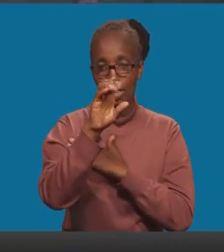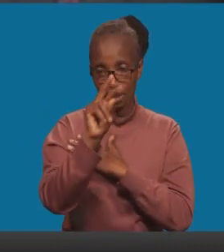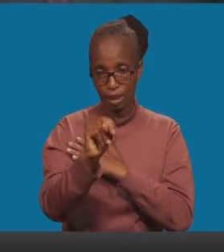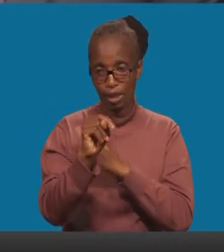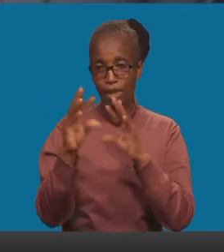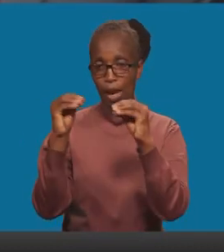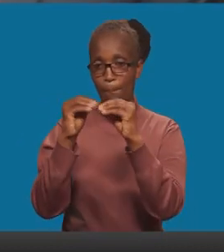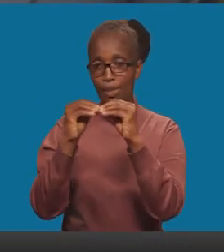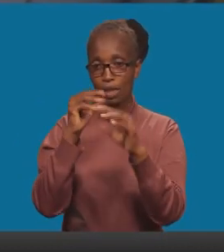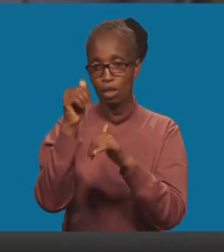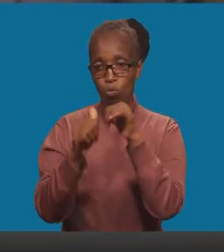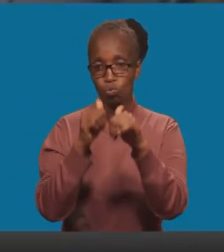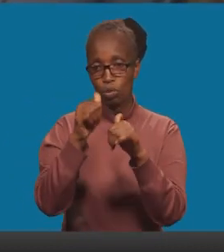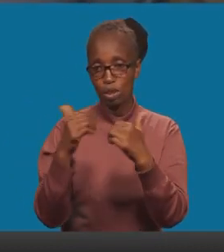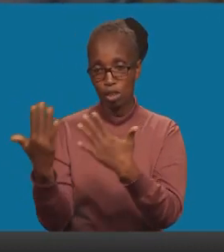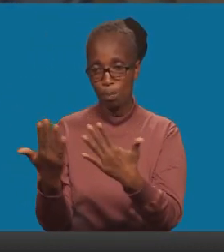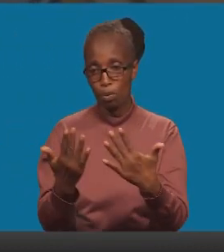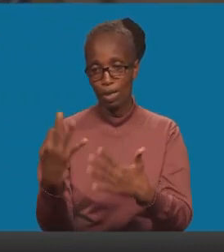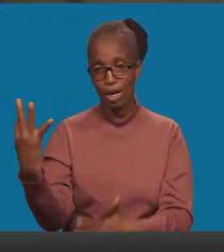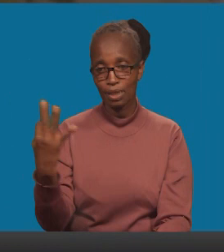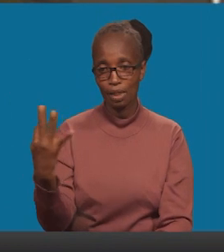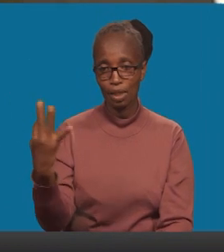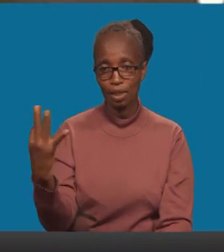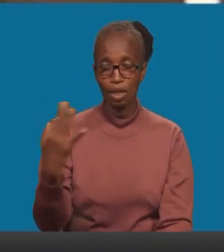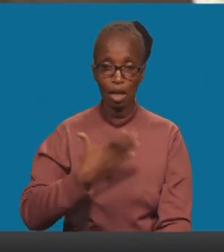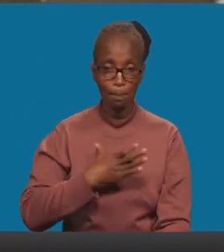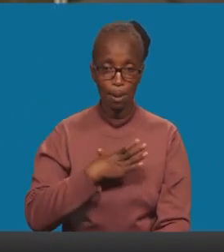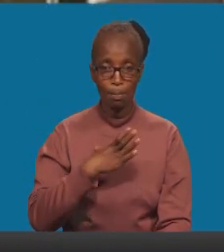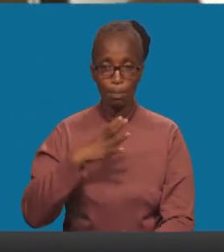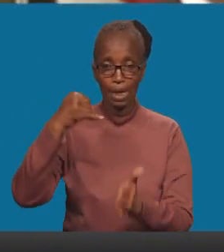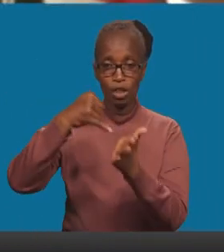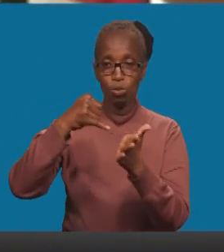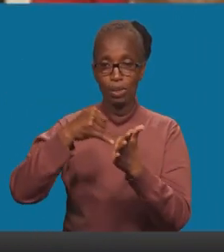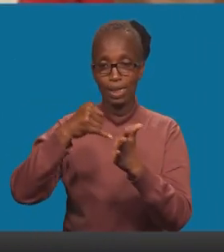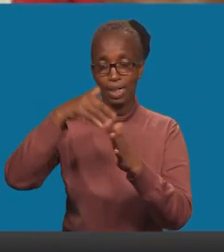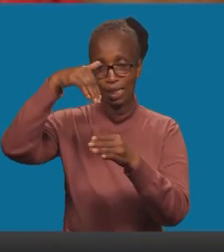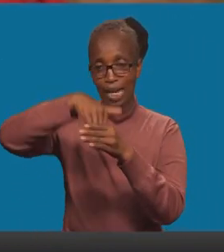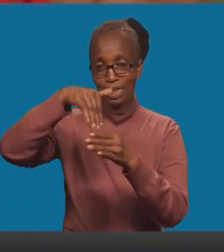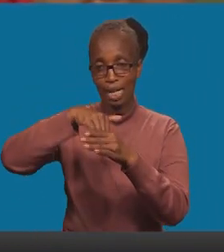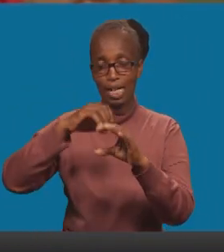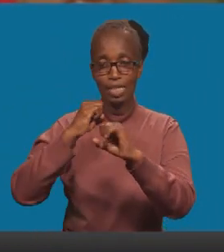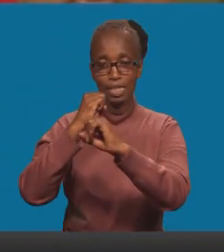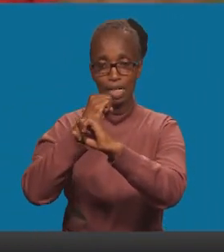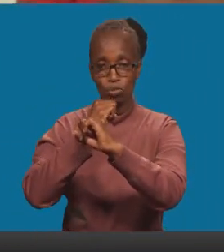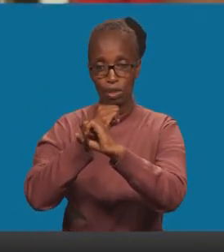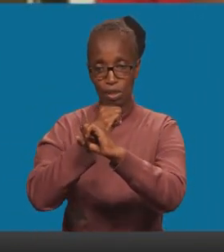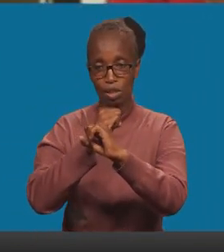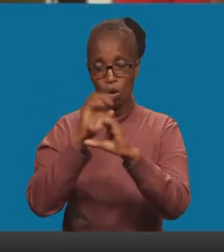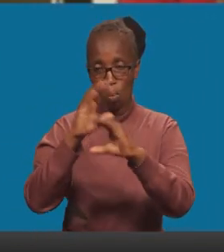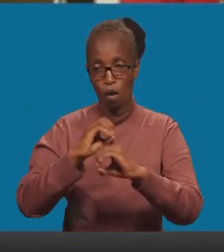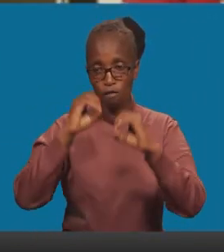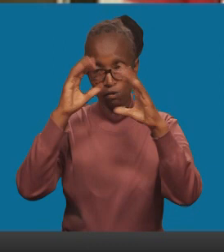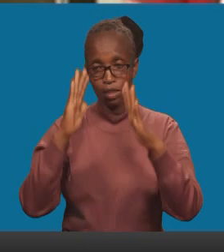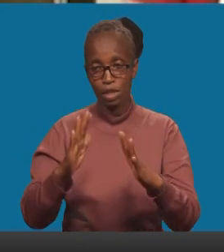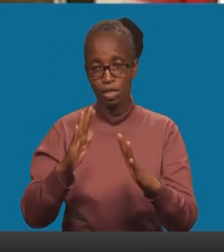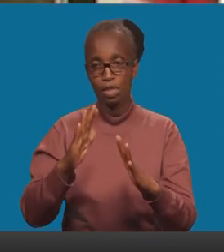Duale. Pia kwenye kikao kilichowaleta pamoja mawaziri watatu kutoka Somalia wakiwemo yule wa usalama wa ndani Mohamed